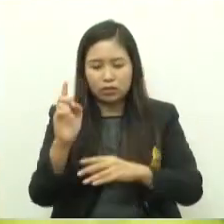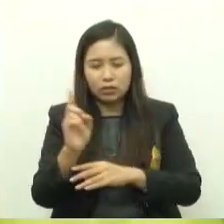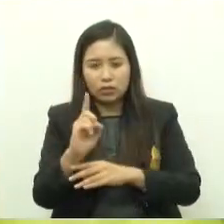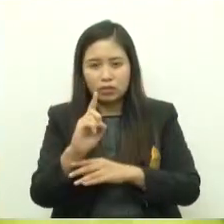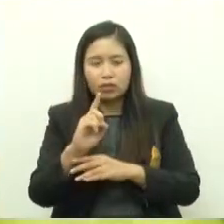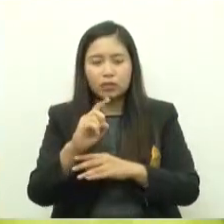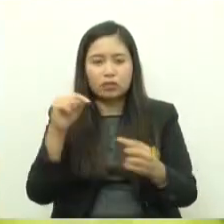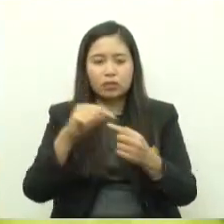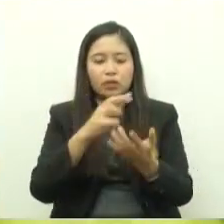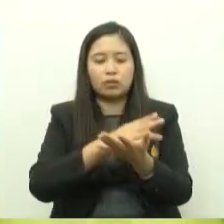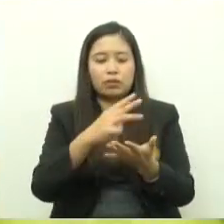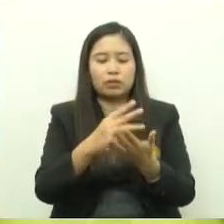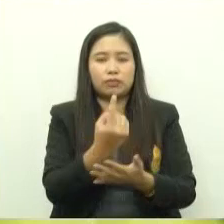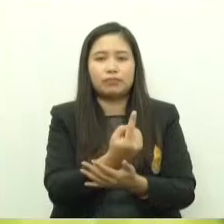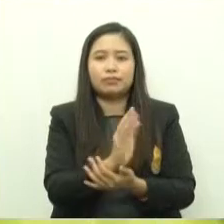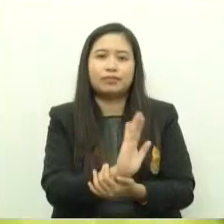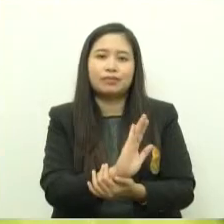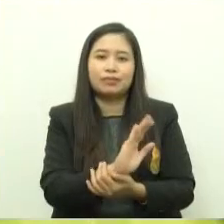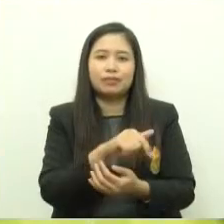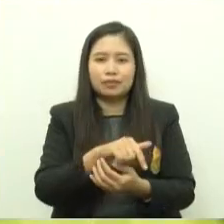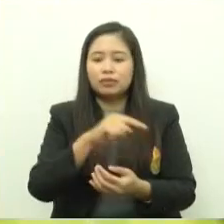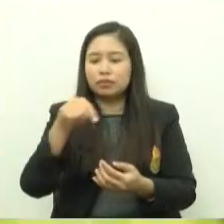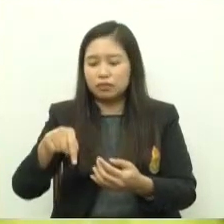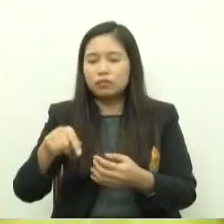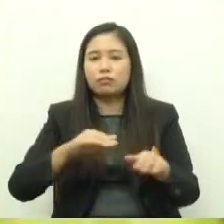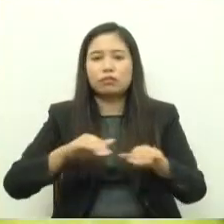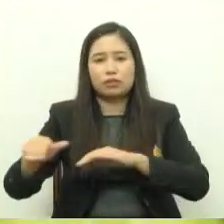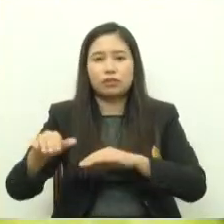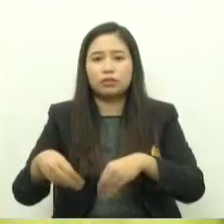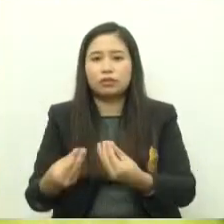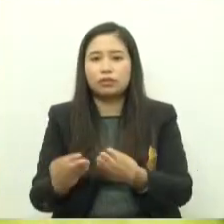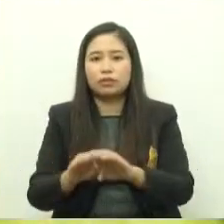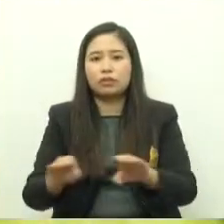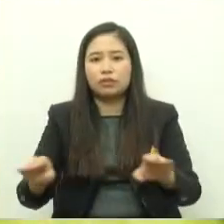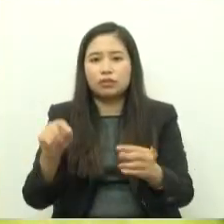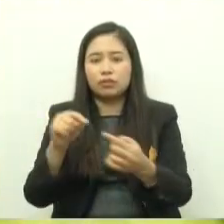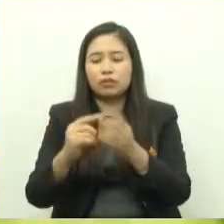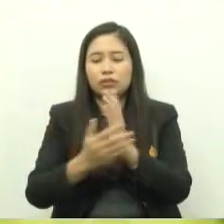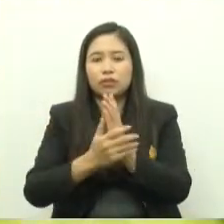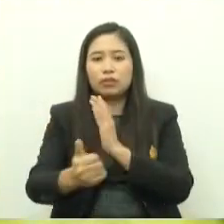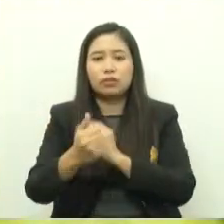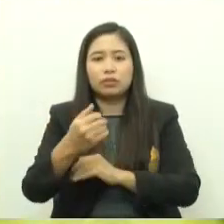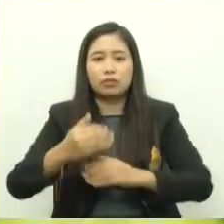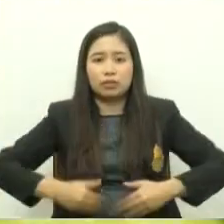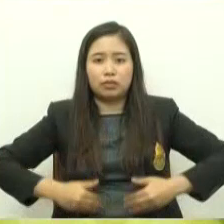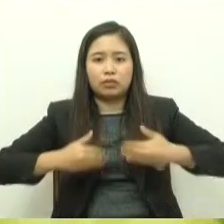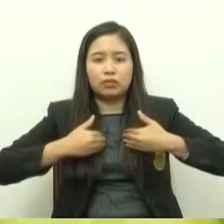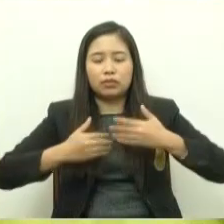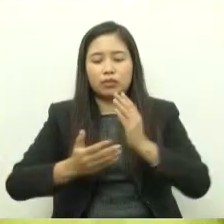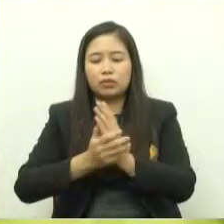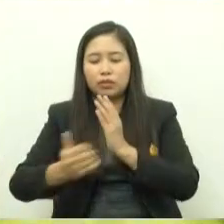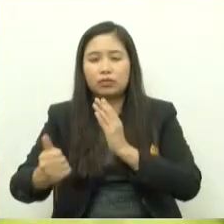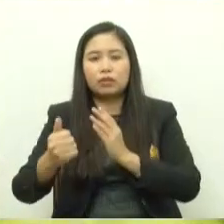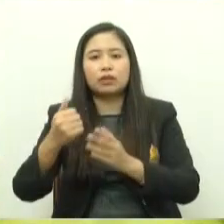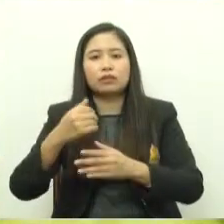งานวิชาการที่เราจัดบมเพาะการเรียนการสอนให้กับเด็กแต่ในเรื่องของทักษะชีวิตทักษะอาชีพเป็นสิ่งที่จำเป็น